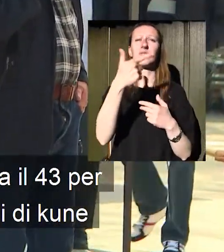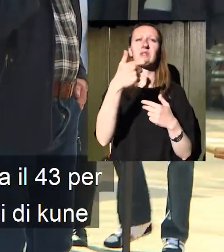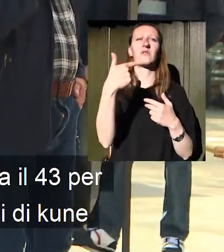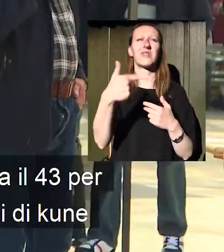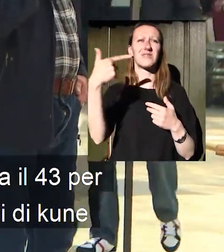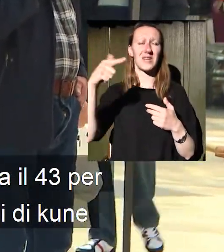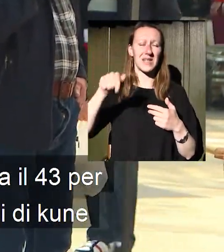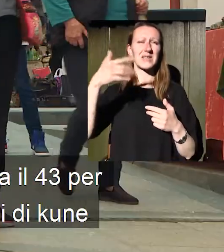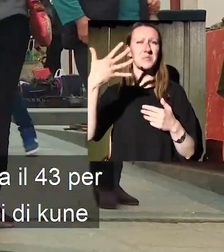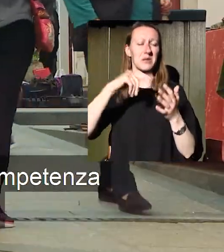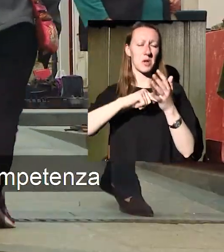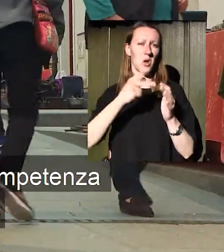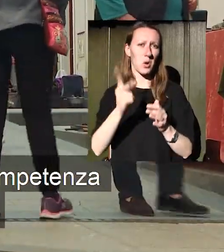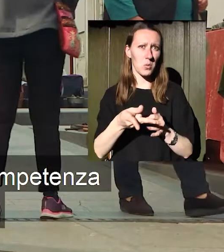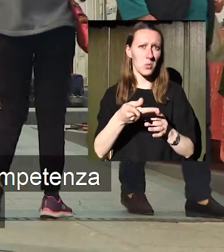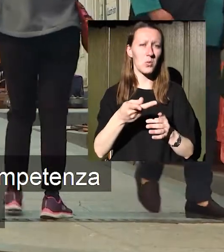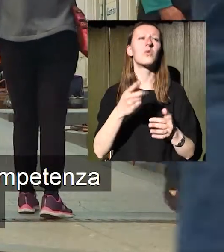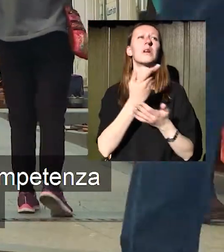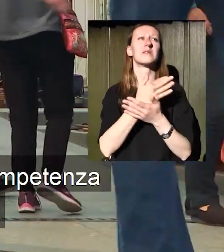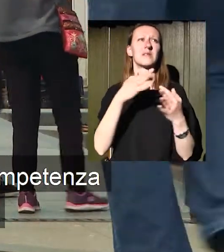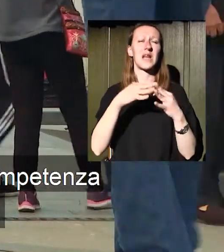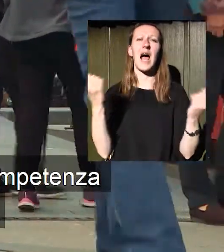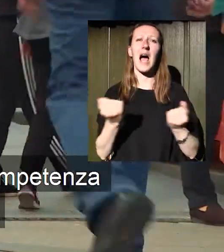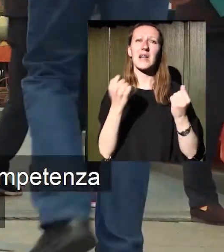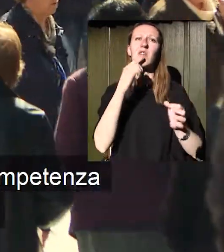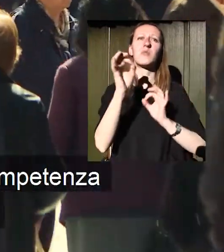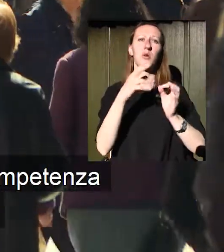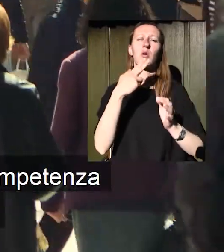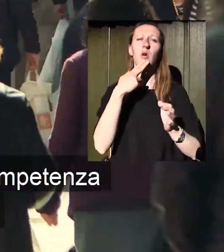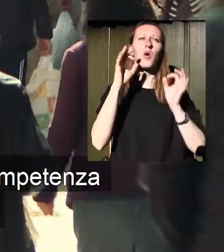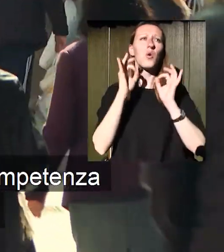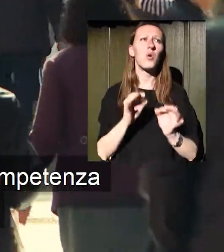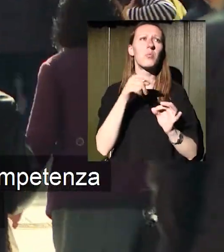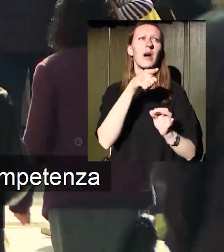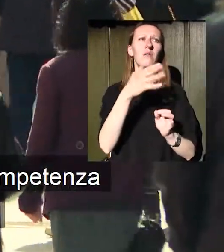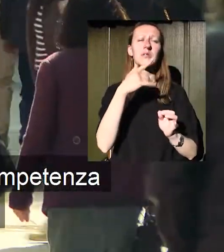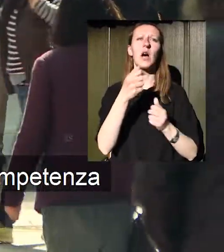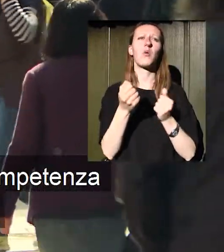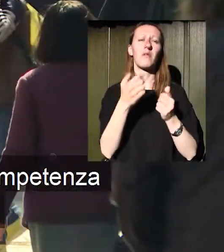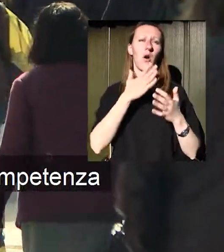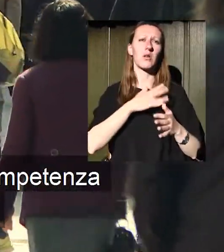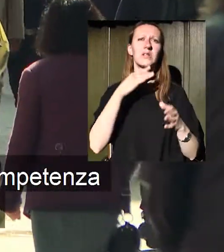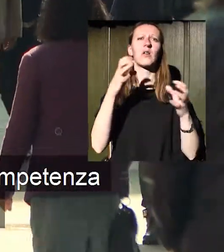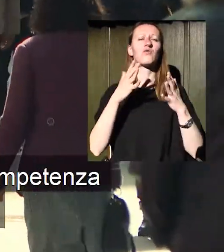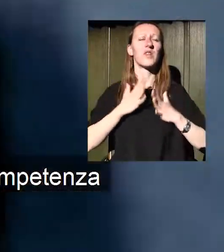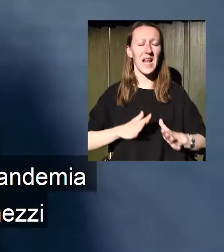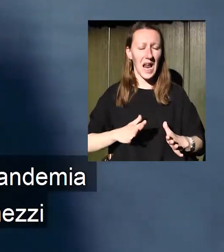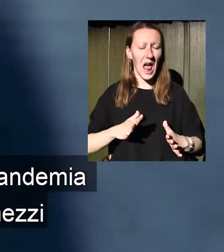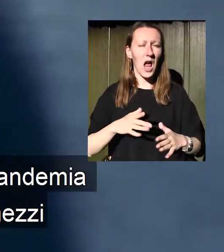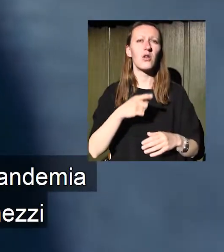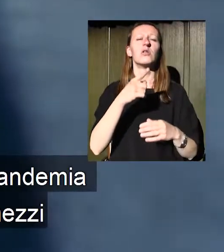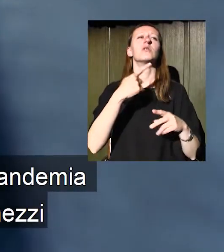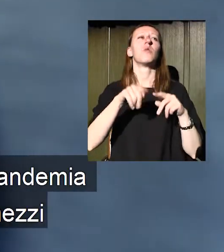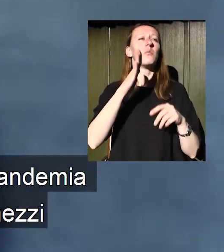222,5 milijuna kuna, namijenjen je za aktivnosti i projekte koji su upravo u nadležnosti Upravnog odjela za društvene djelatnosti.